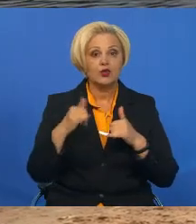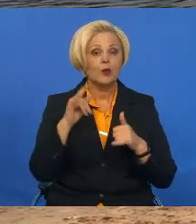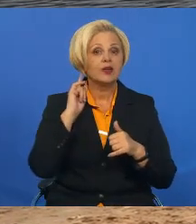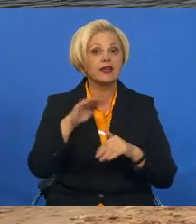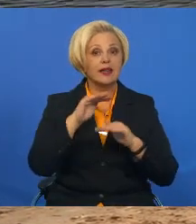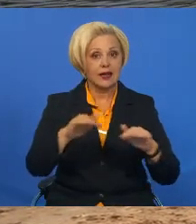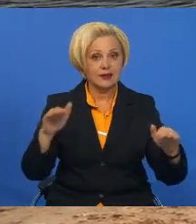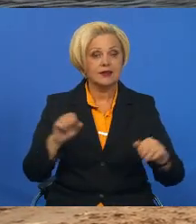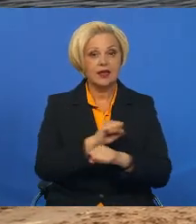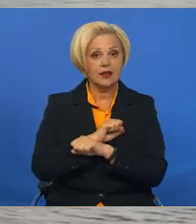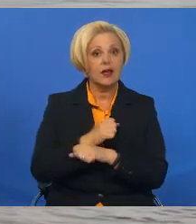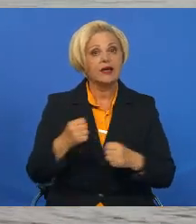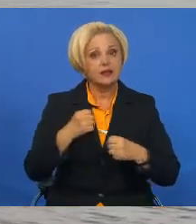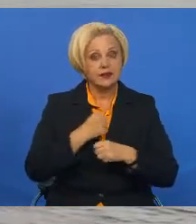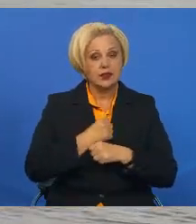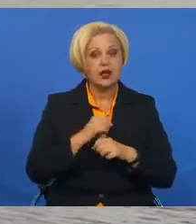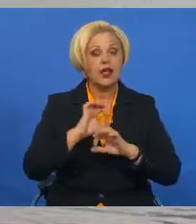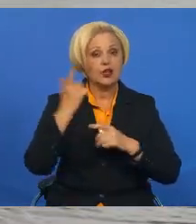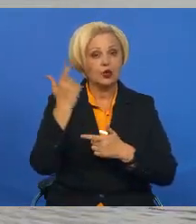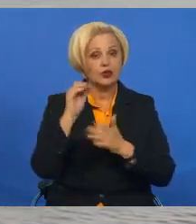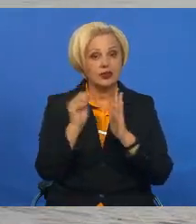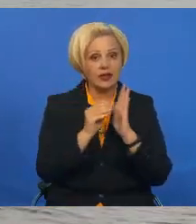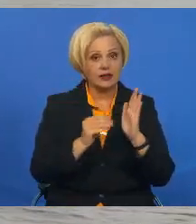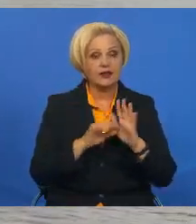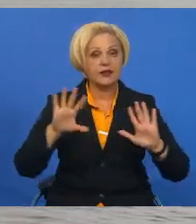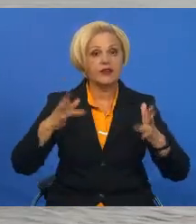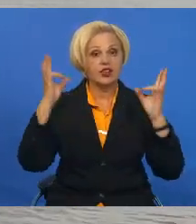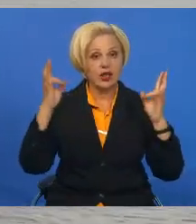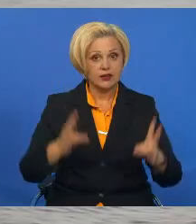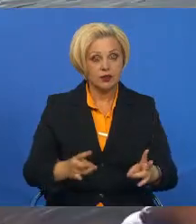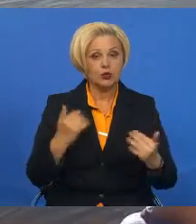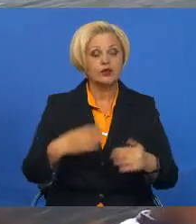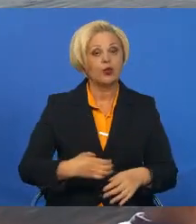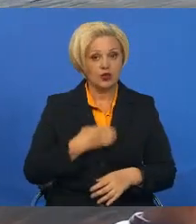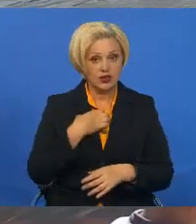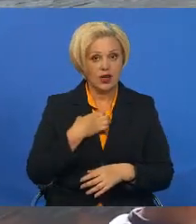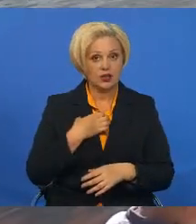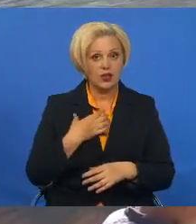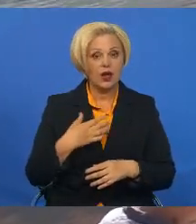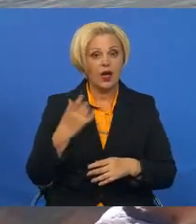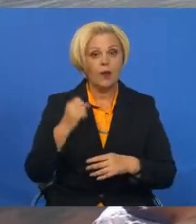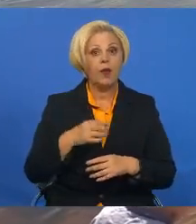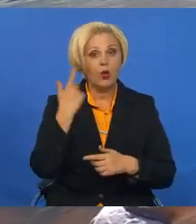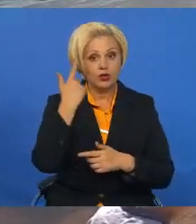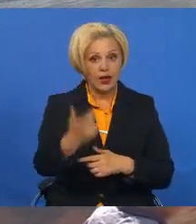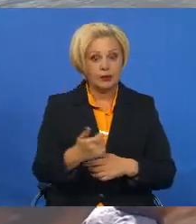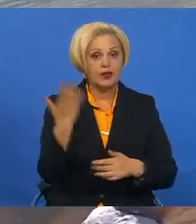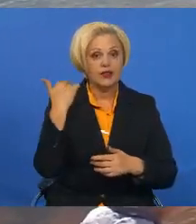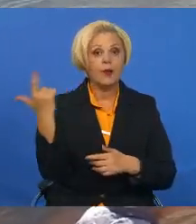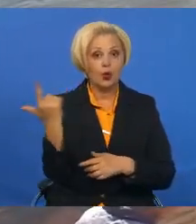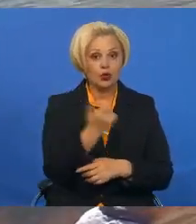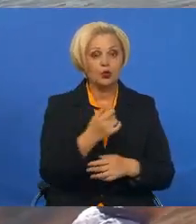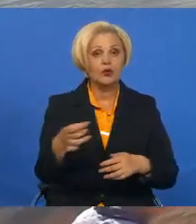підлітків на канікулах. На жаль, статистика нещасних випадків на воді на сьогоднішній день гучить жахливо. По оперативних даних за минулий